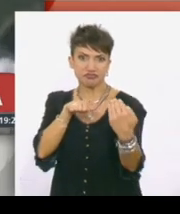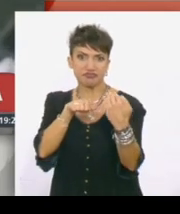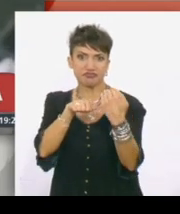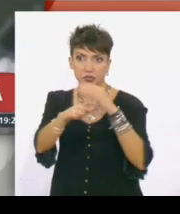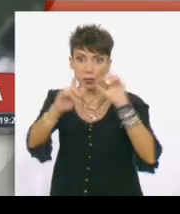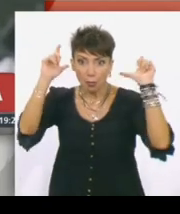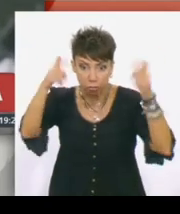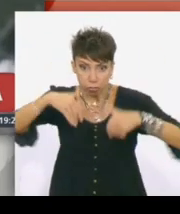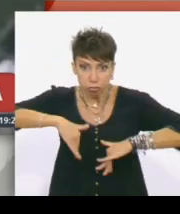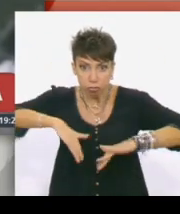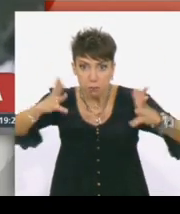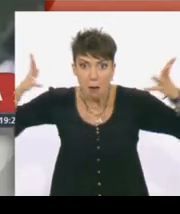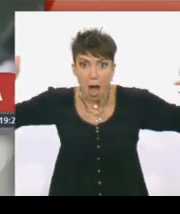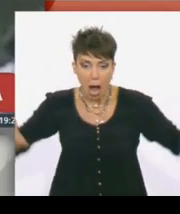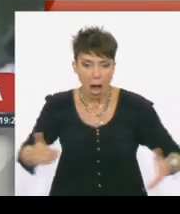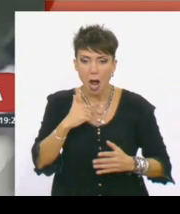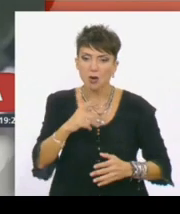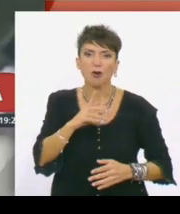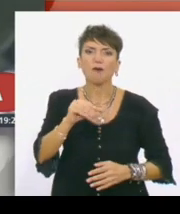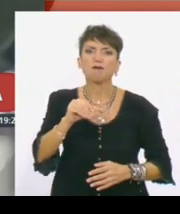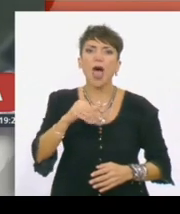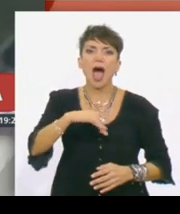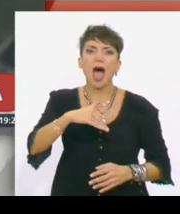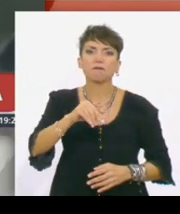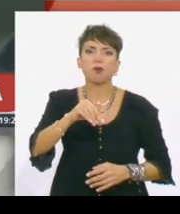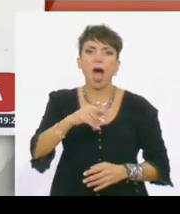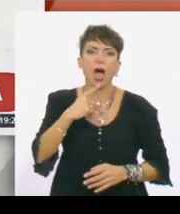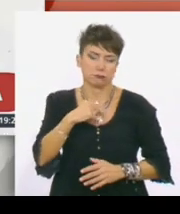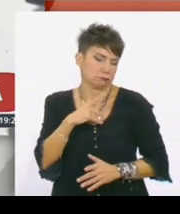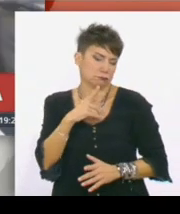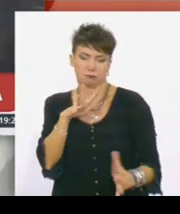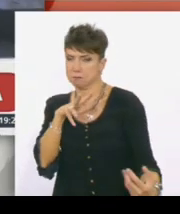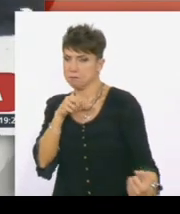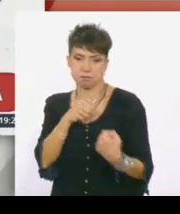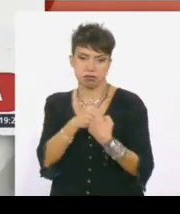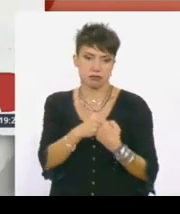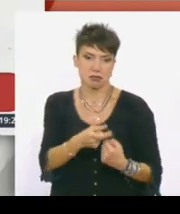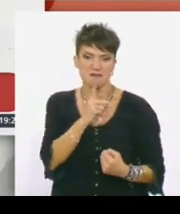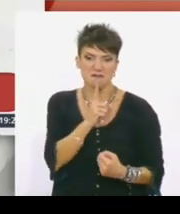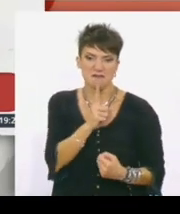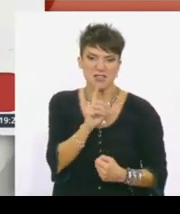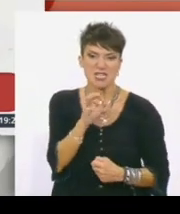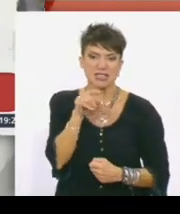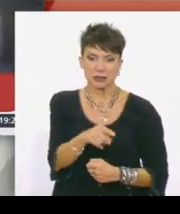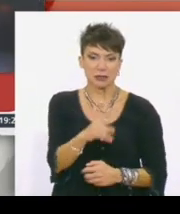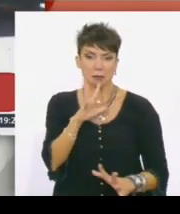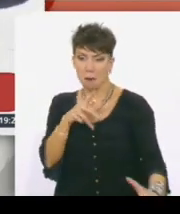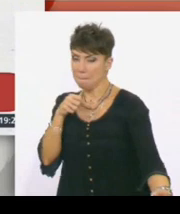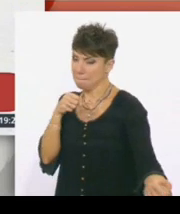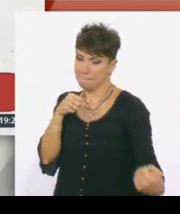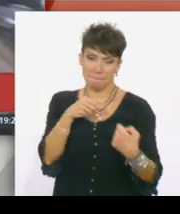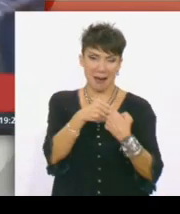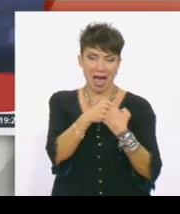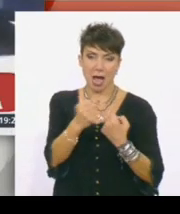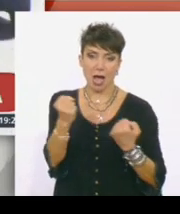ταχείας κυκλοφορίας. Στο ύψος της Βούλας συγκρούεται με τοπικά με άλλο όχημα. Σε αυτό εδώ το σημείο της Λεωφόρου Βουλιαγμένης έγινε με τοπική σύγκρουση